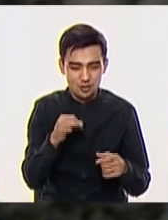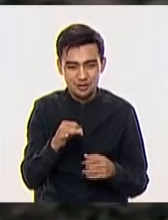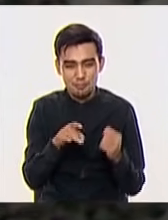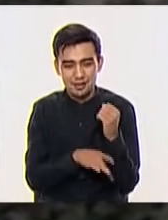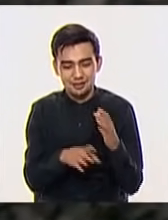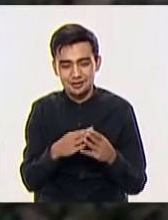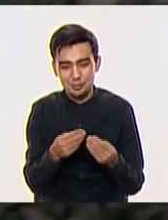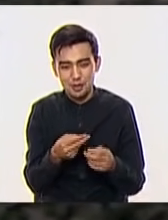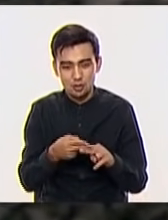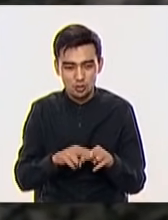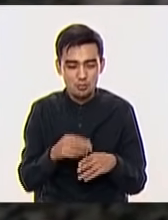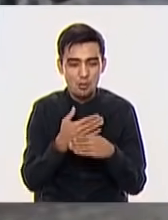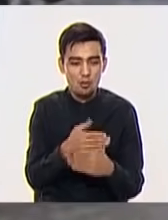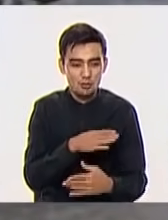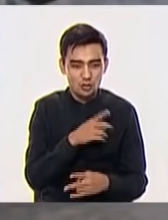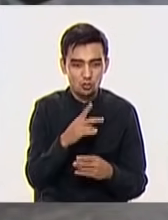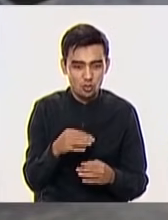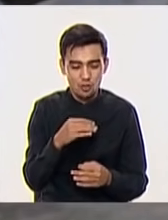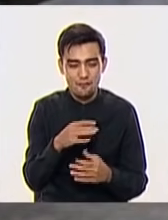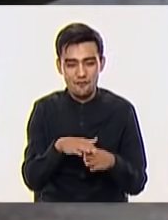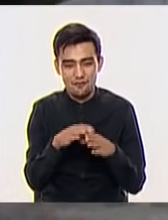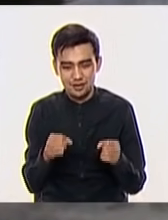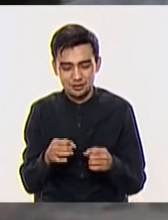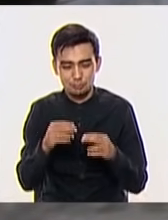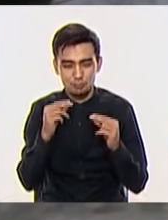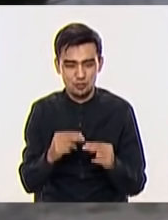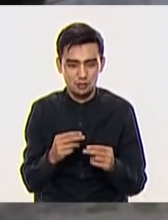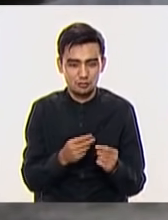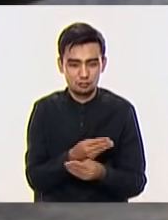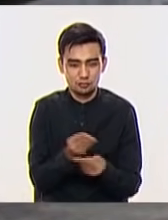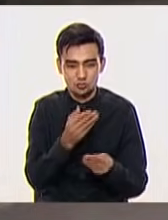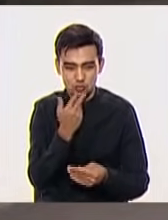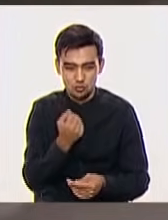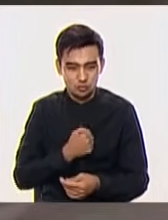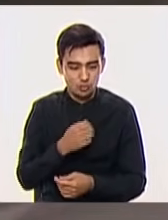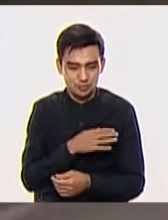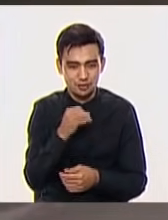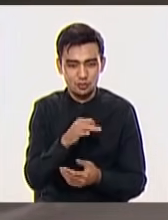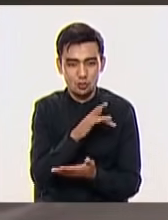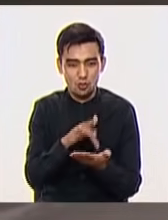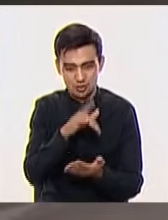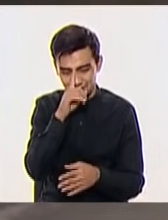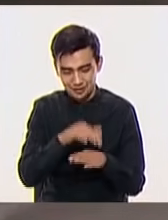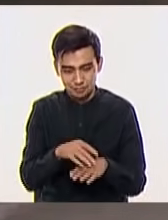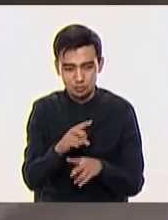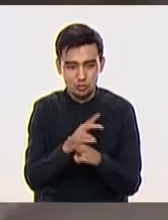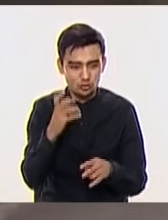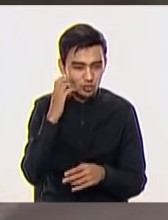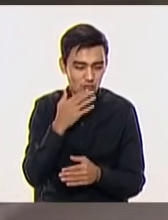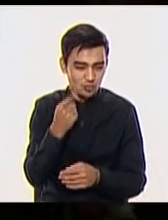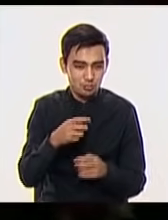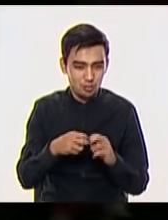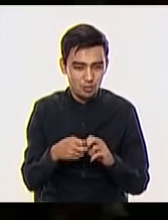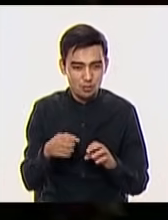отбасыларға қаржылай көмек берген. Ал бұл көмекті шенеуніктер әділ үлестірмеді деп ашуланалар. Қала әкімдігіндегілер құлақ аспаған осы